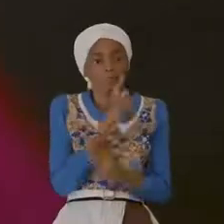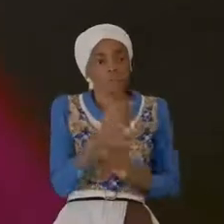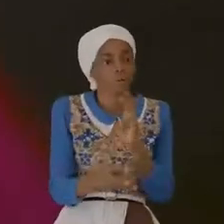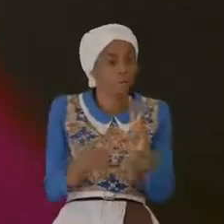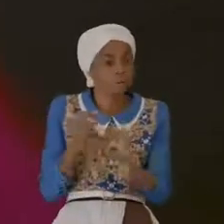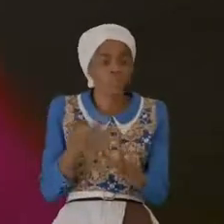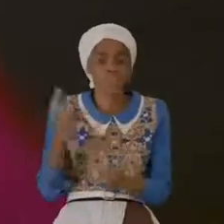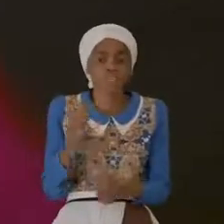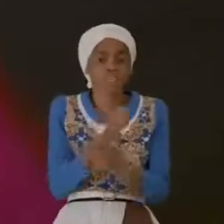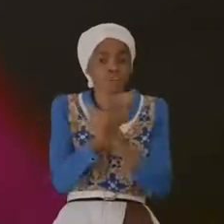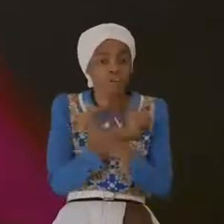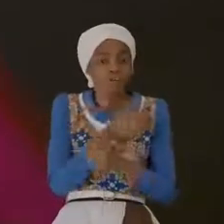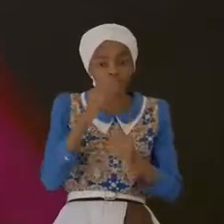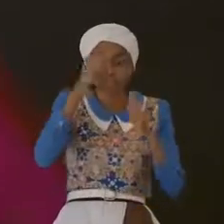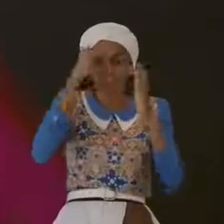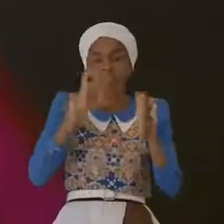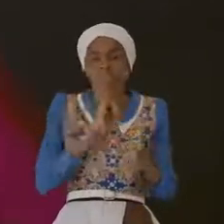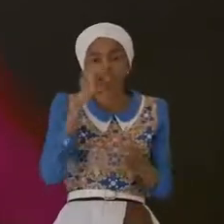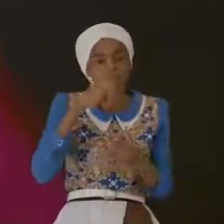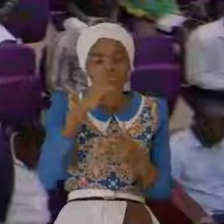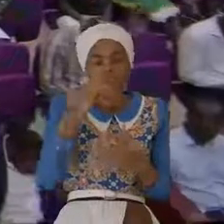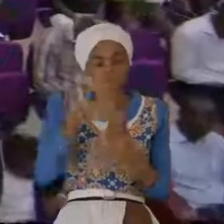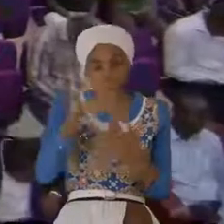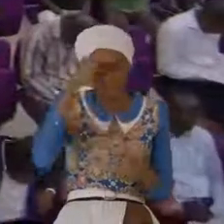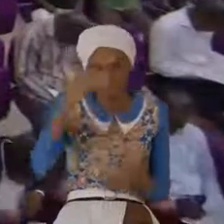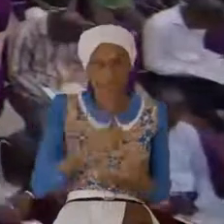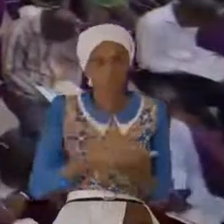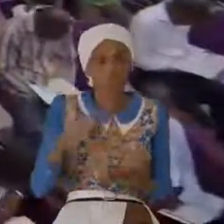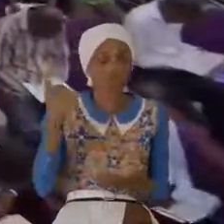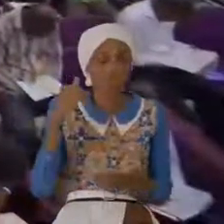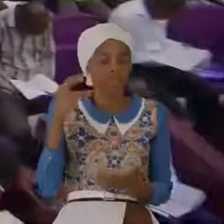du Père n'est point en lui. Verset 16.